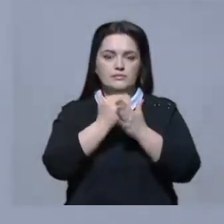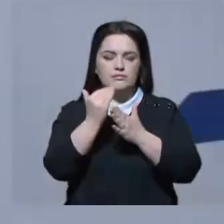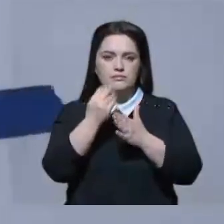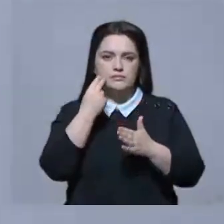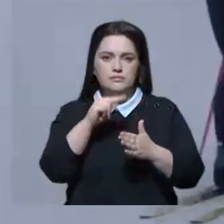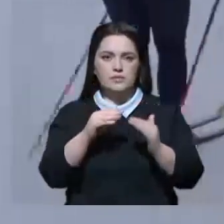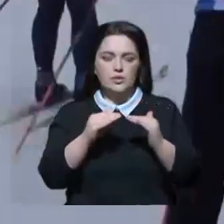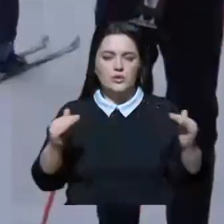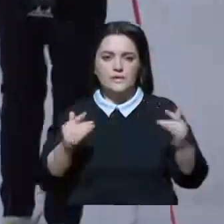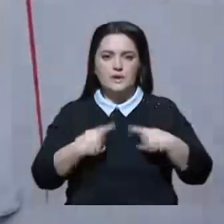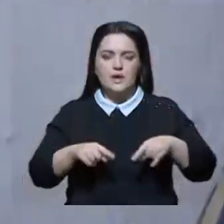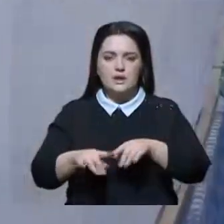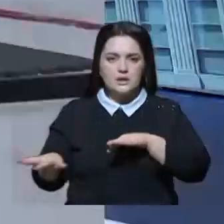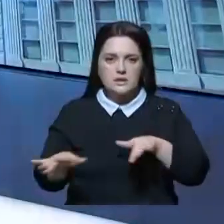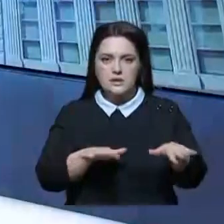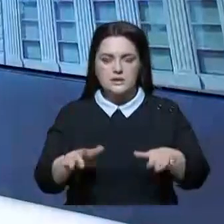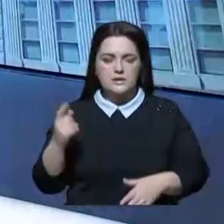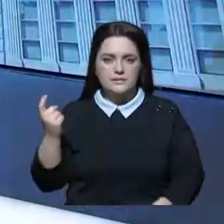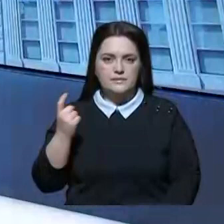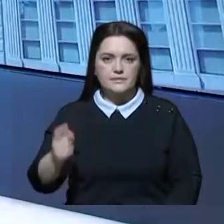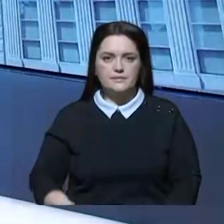уровень организации.